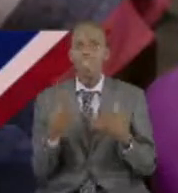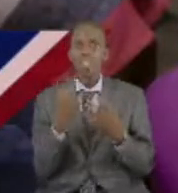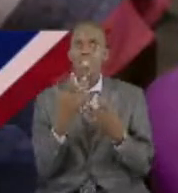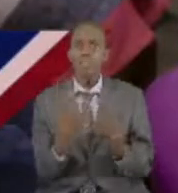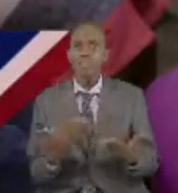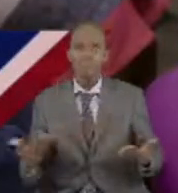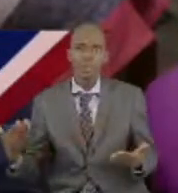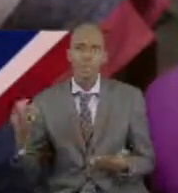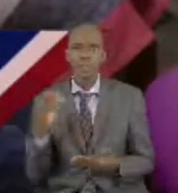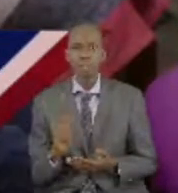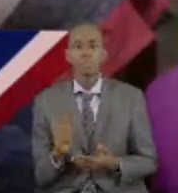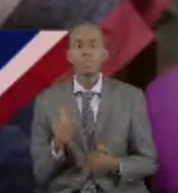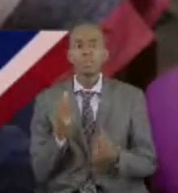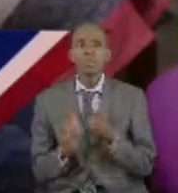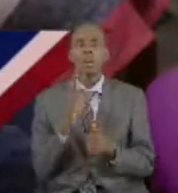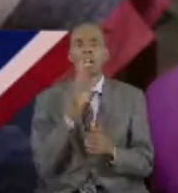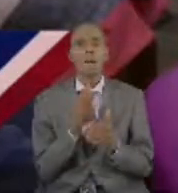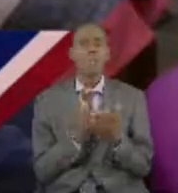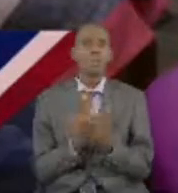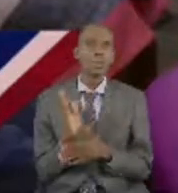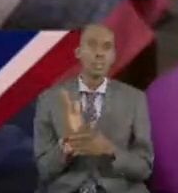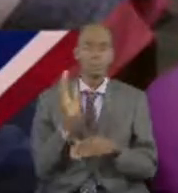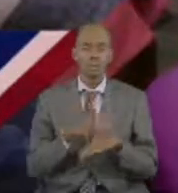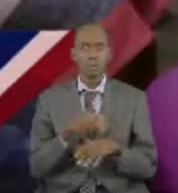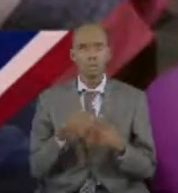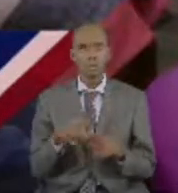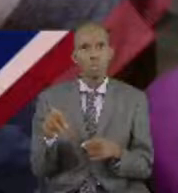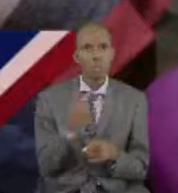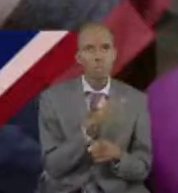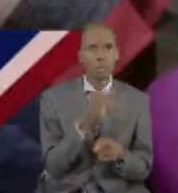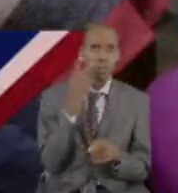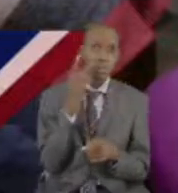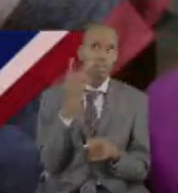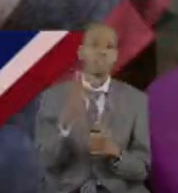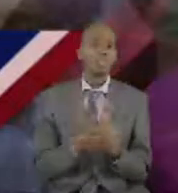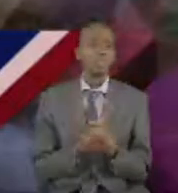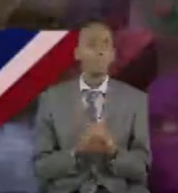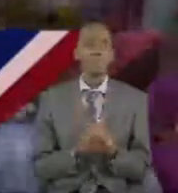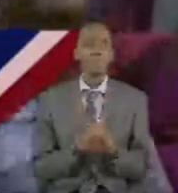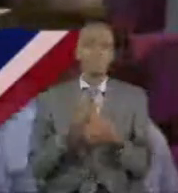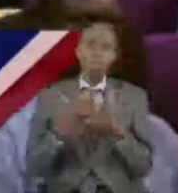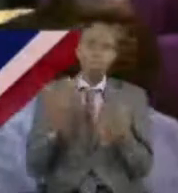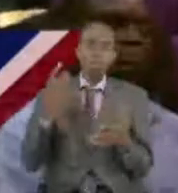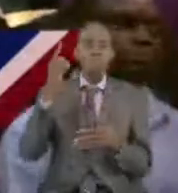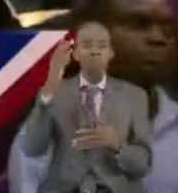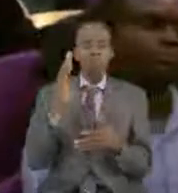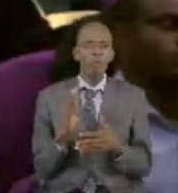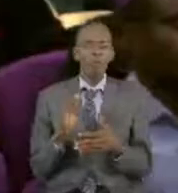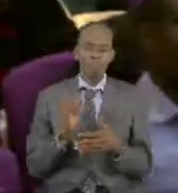je vous écris, voici devant Dieu, Je ne mens